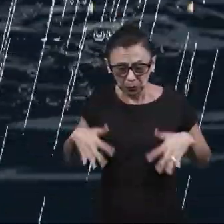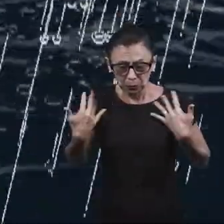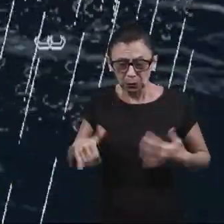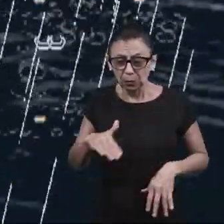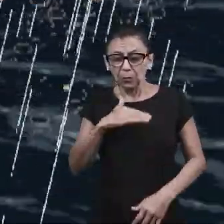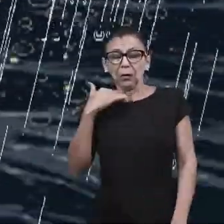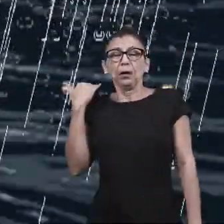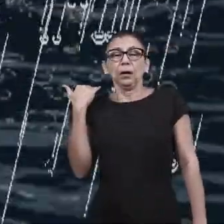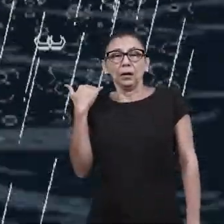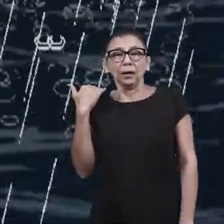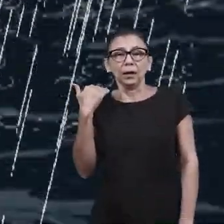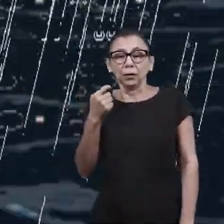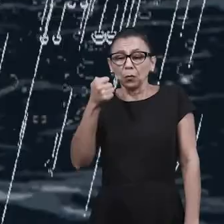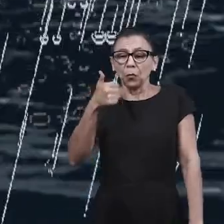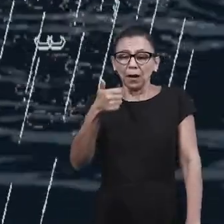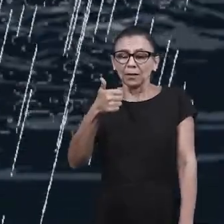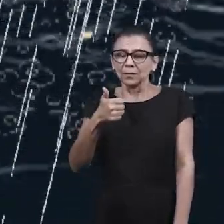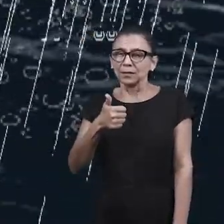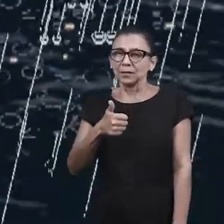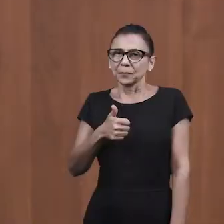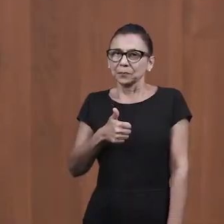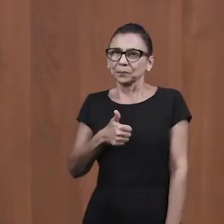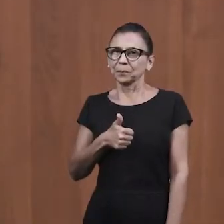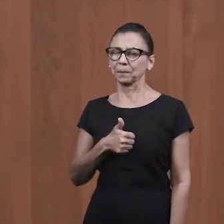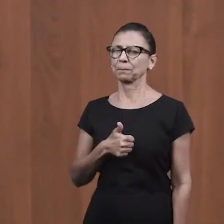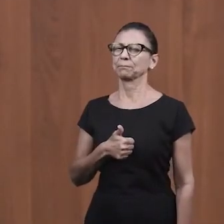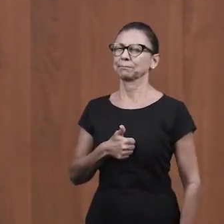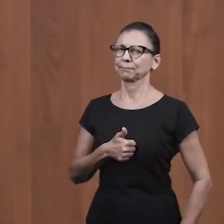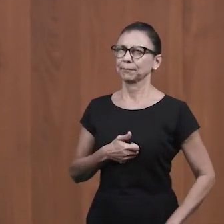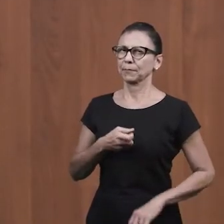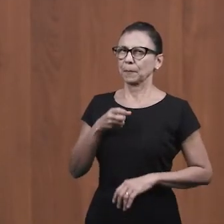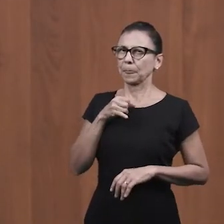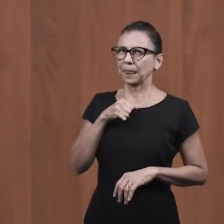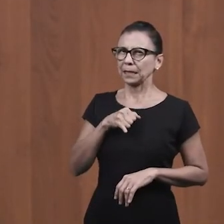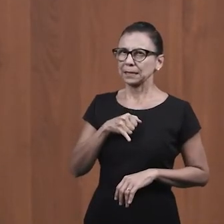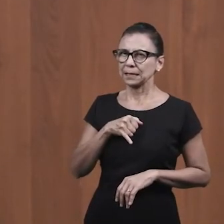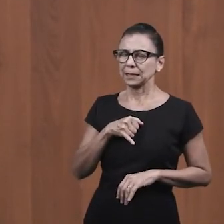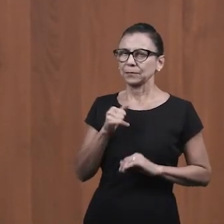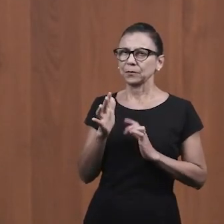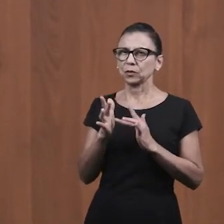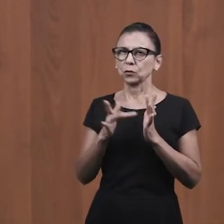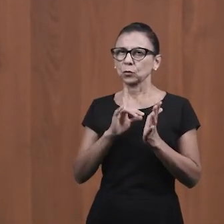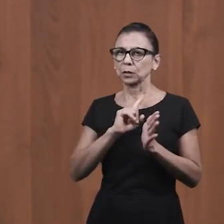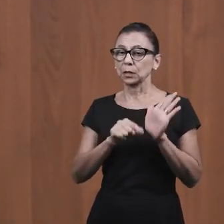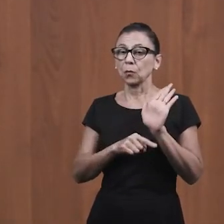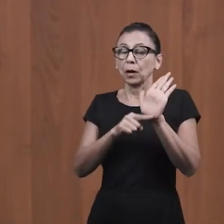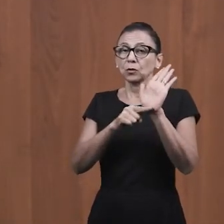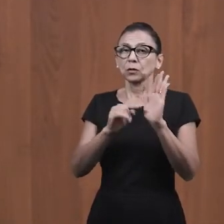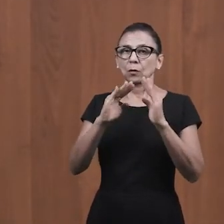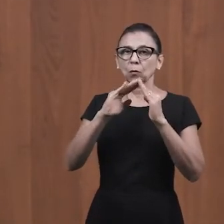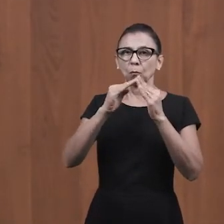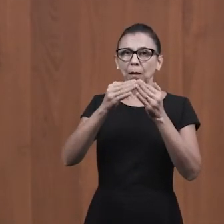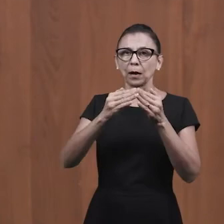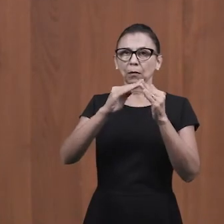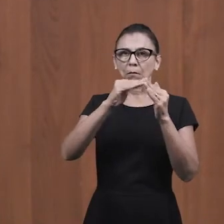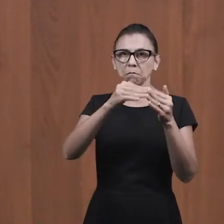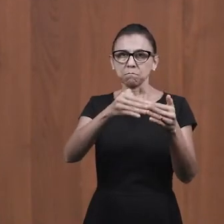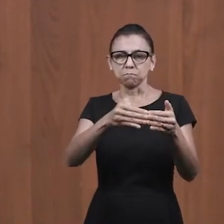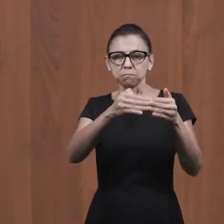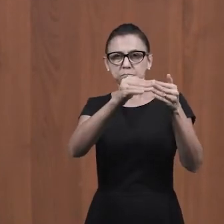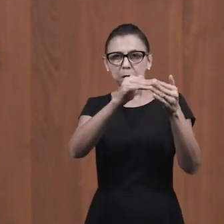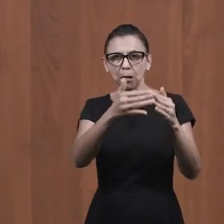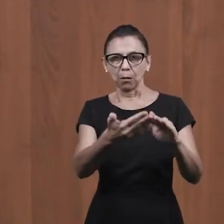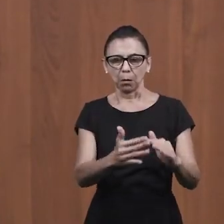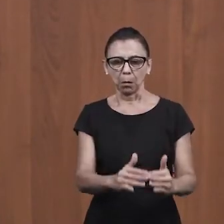car nous périssons. Nous allons mourir. » Ils savaient que sans Jésus, si Jésus ne les aidait pas, le bateau